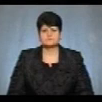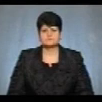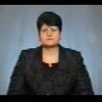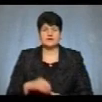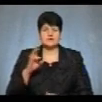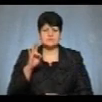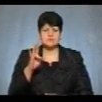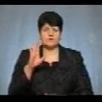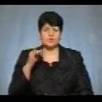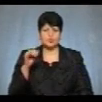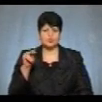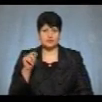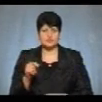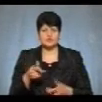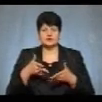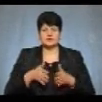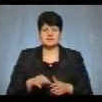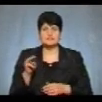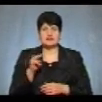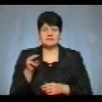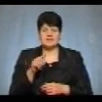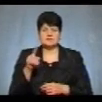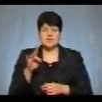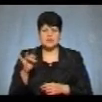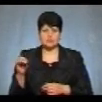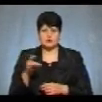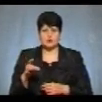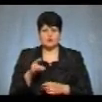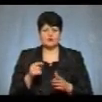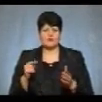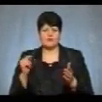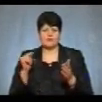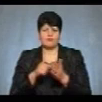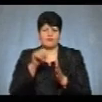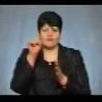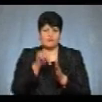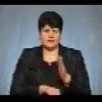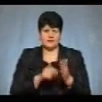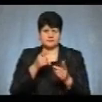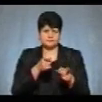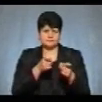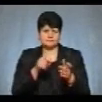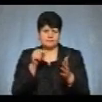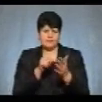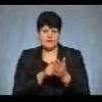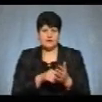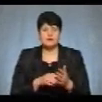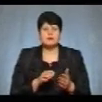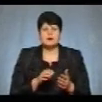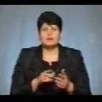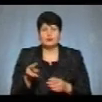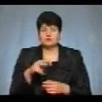Назарій Войтович родом із Травневого Збаразького району. Його вбила куля снайпера у Києві на Майдані 20 лютого. У